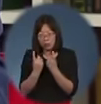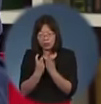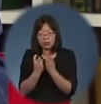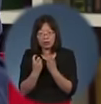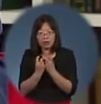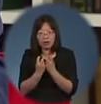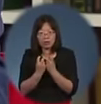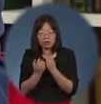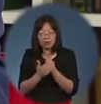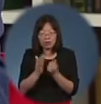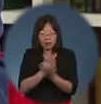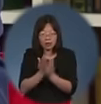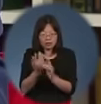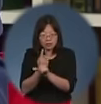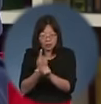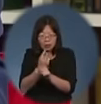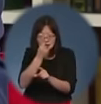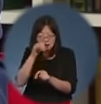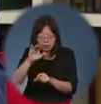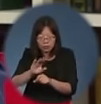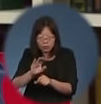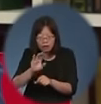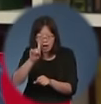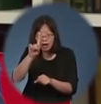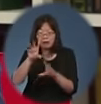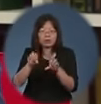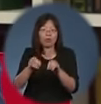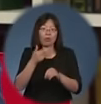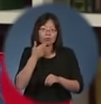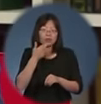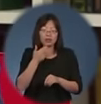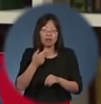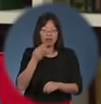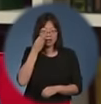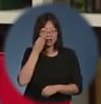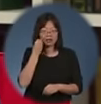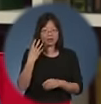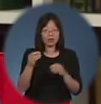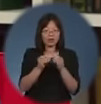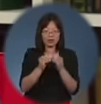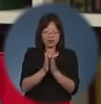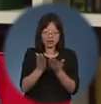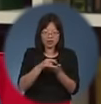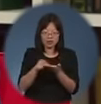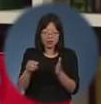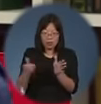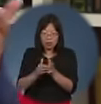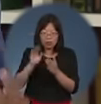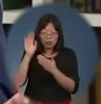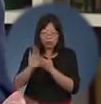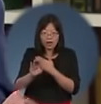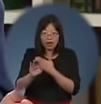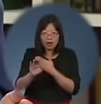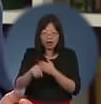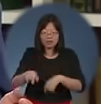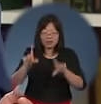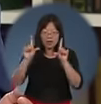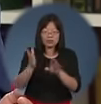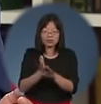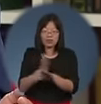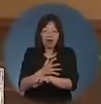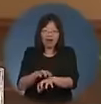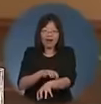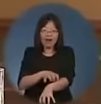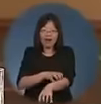안 나섰어요 근데 희한한 것이 설 딱 끝나니까 딱나요 그날부터 가려질라는